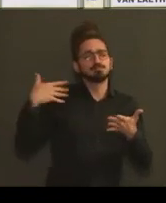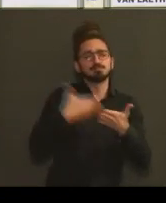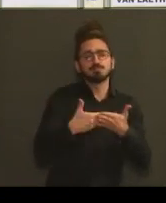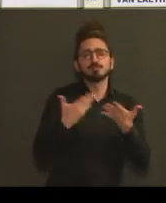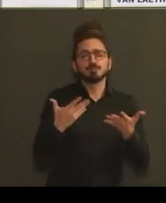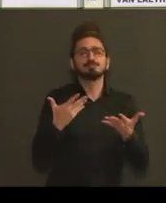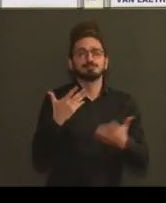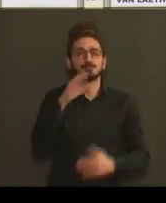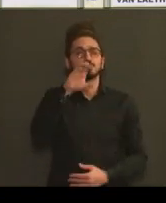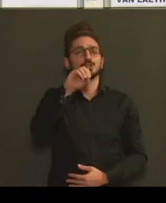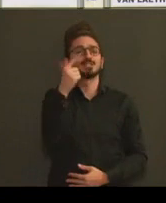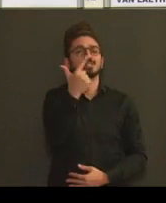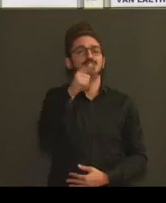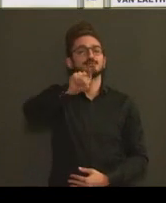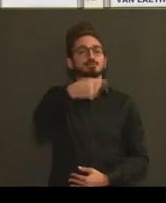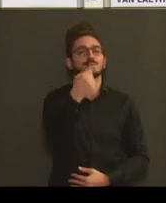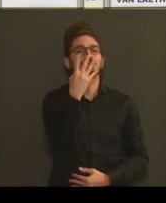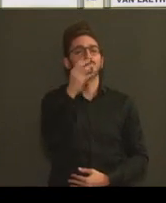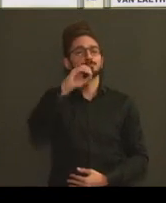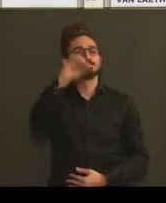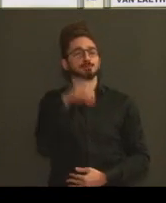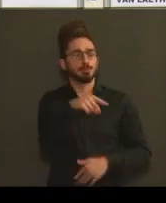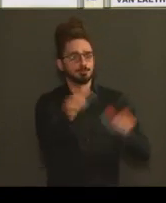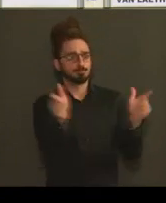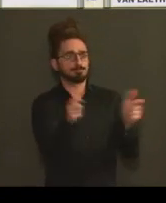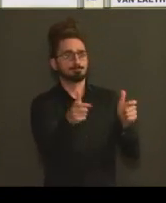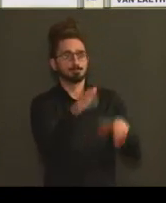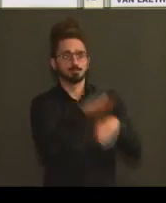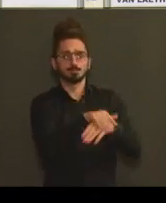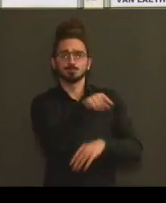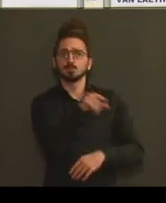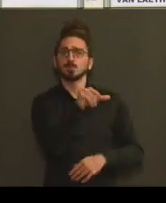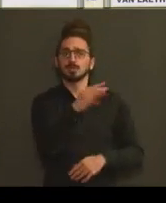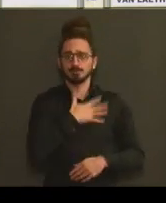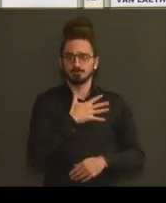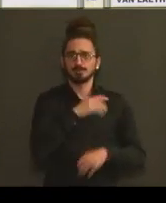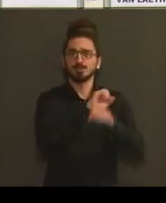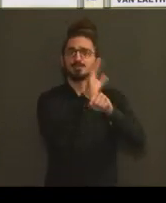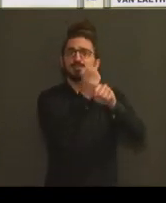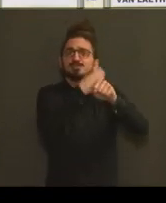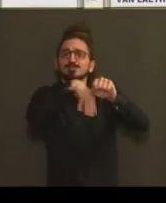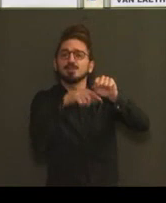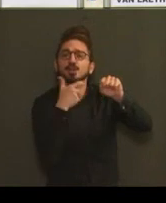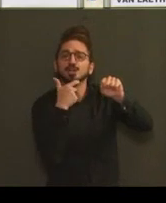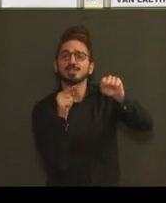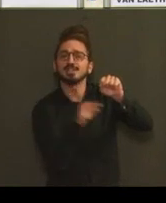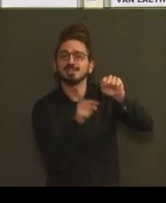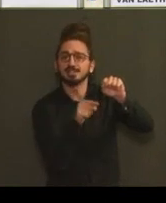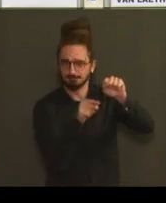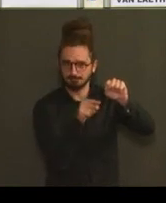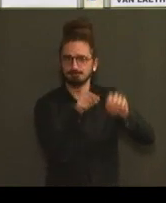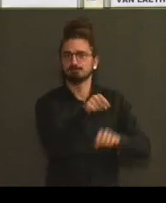37,4% des infections qui sont causées par le variant britannique, donc un gros tiers des cas. Qu'il y